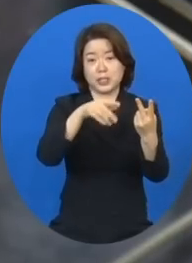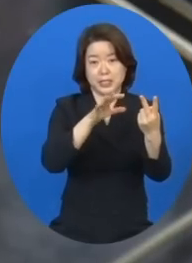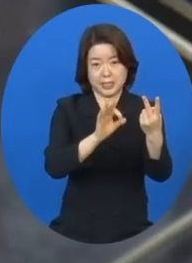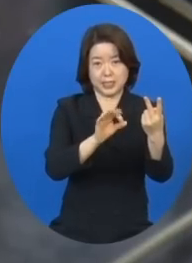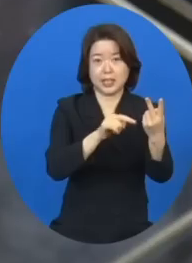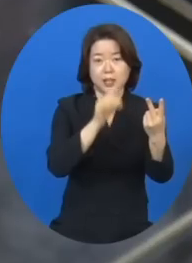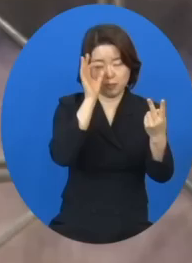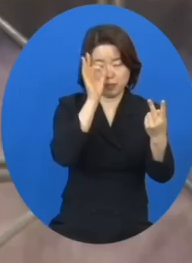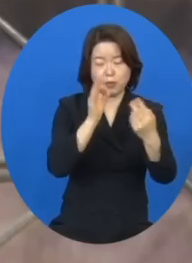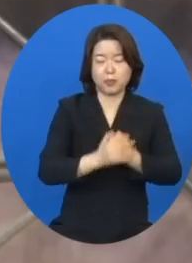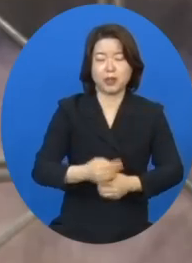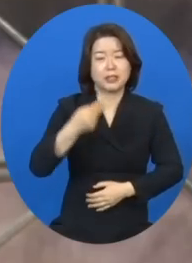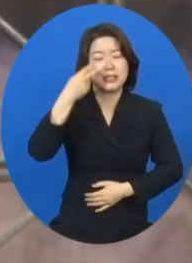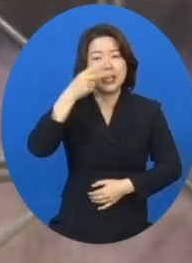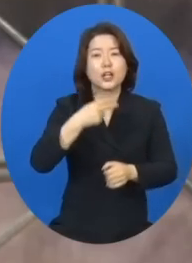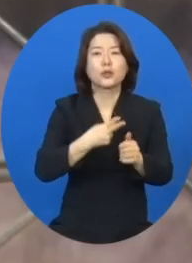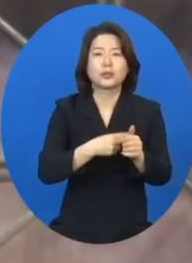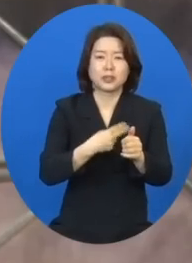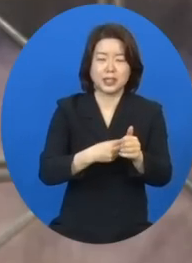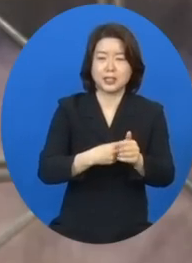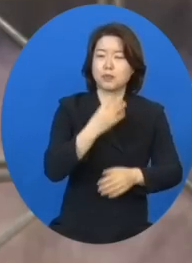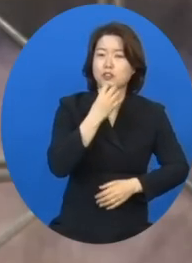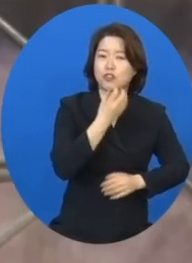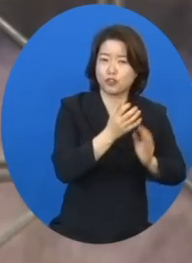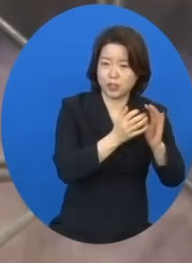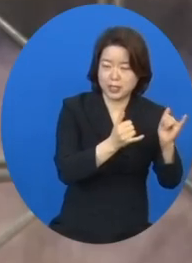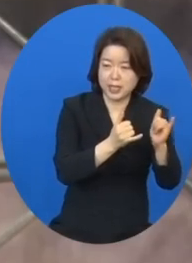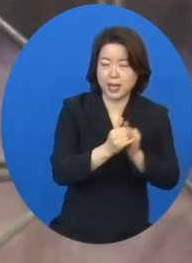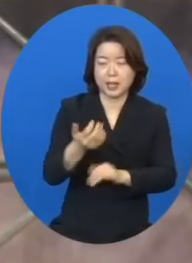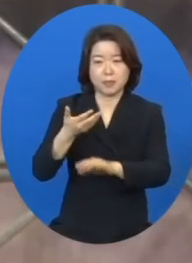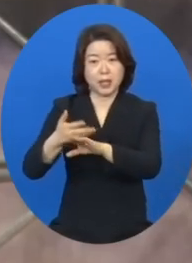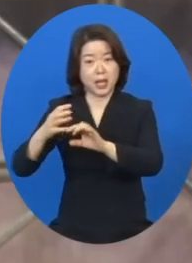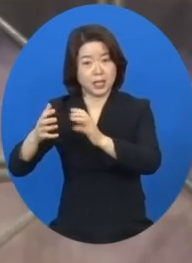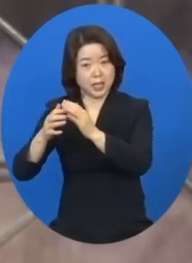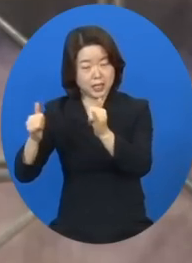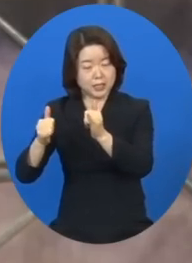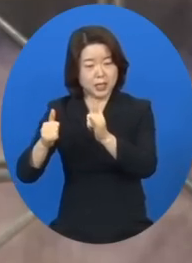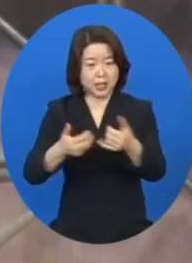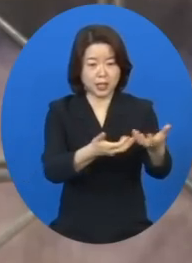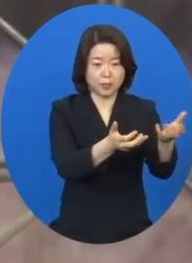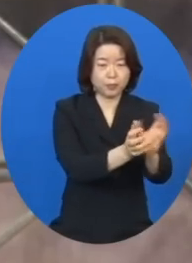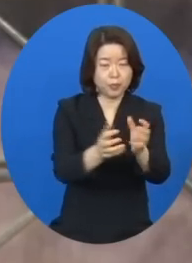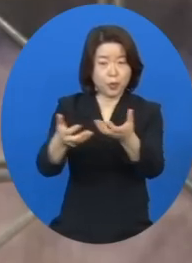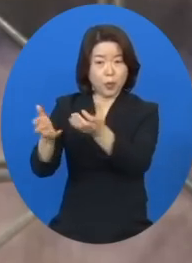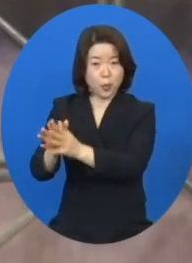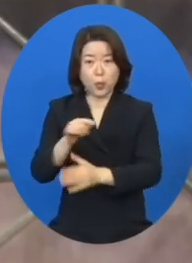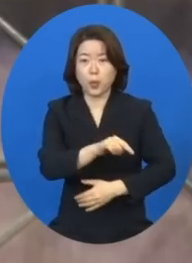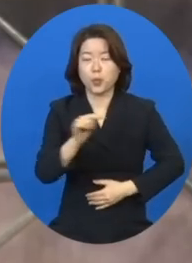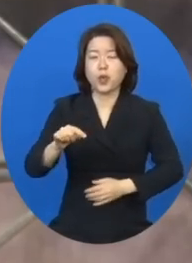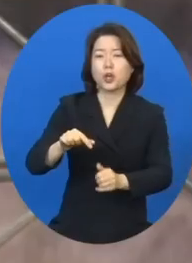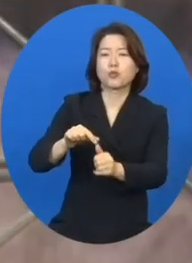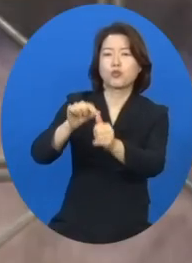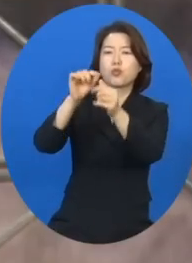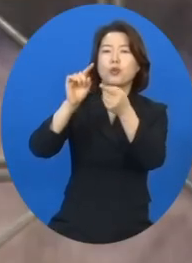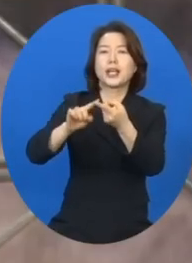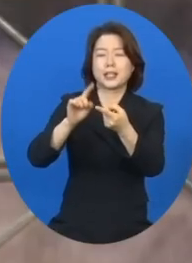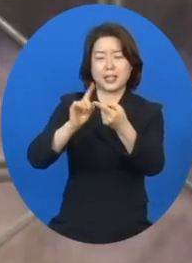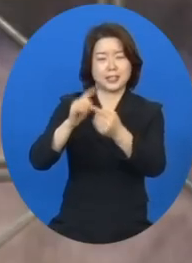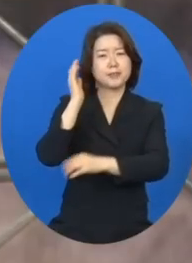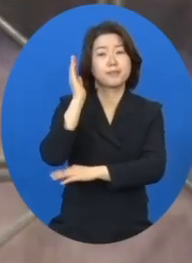바울은 유대인과 이방인 이 두 그룹의 구원에 관한 이야기를 계속해서 하고